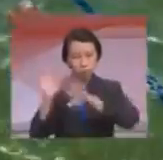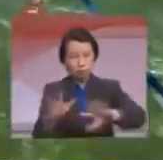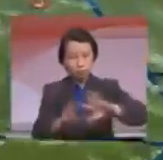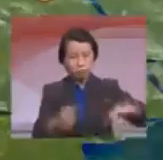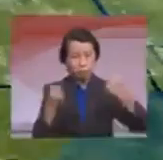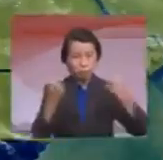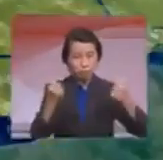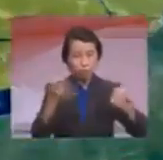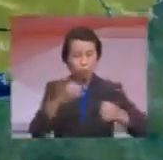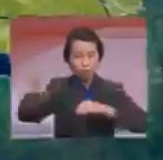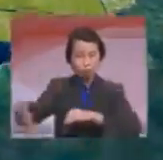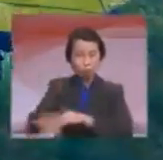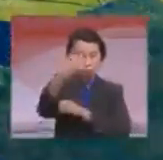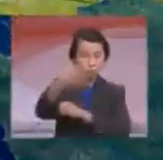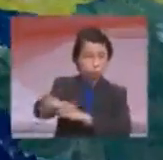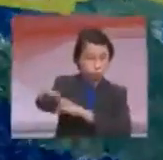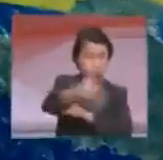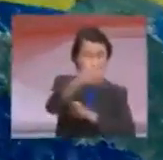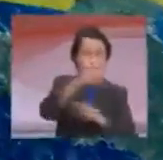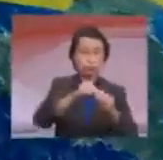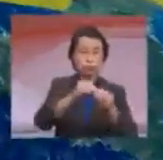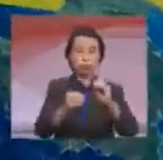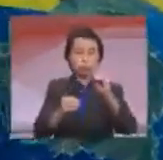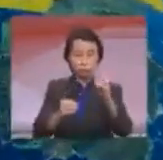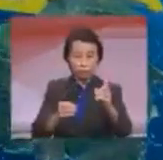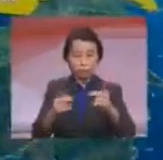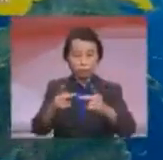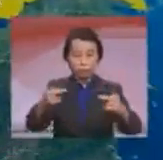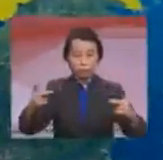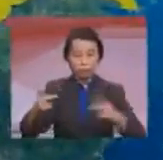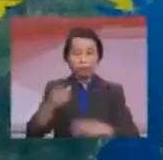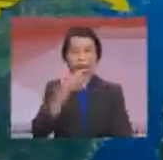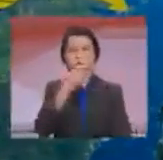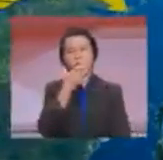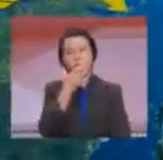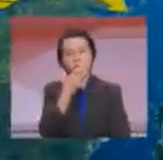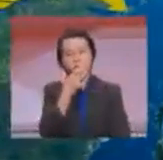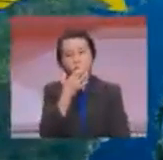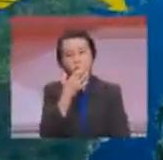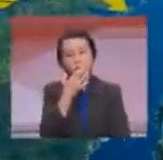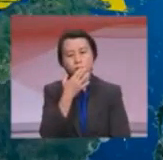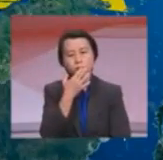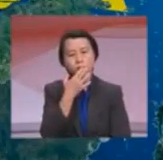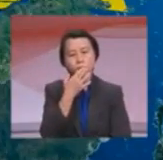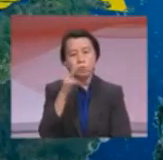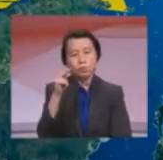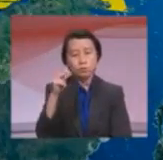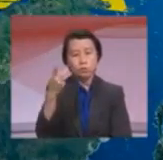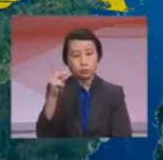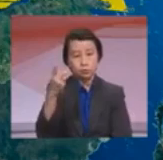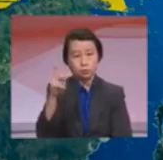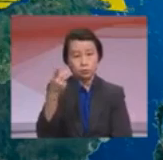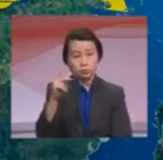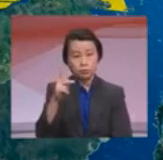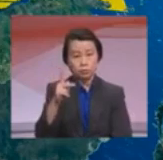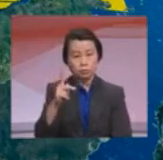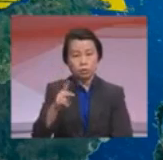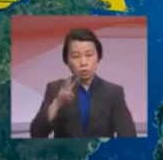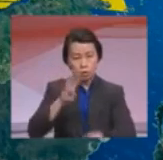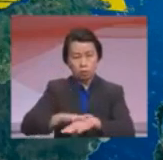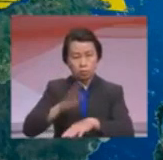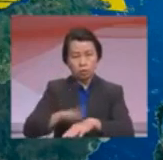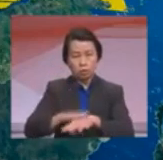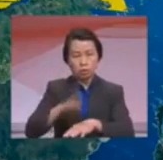kencang dan laut gelora kategori pertama bagi kawasan-kawasan perairan yang bertanda kuning. Amaran ini